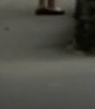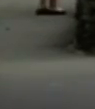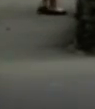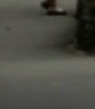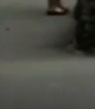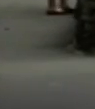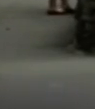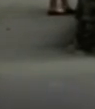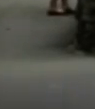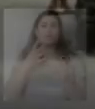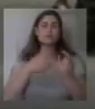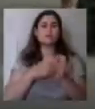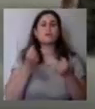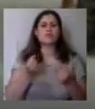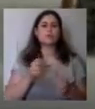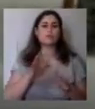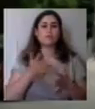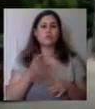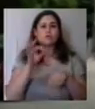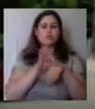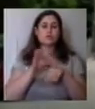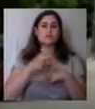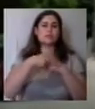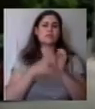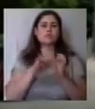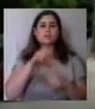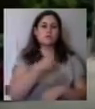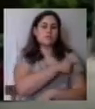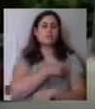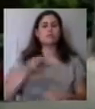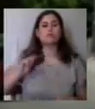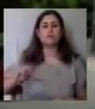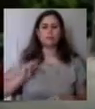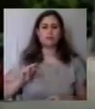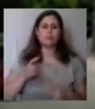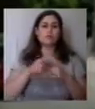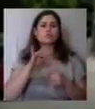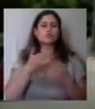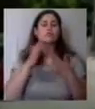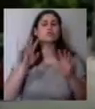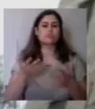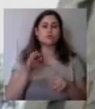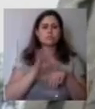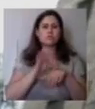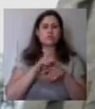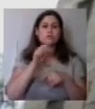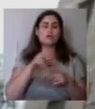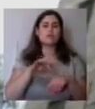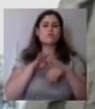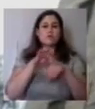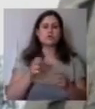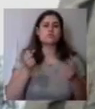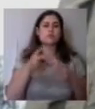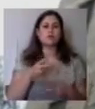Лучанського 29 лабораторно підтверджених випадків, 17 з них – медичні працівники. Щодо випадку зараження у закладі проводитиметься